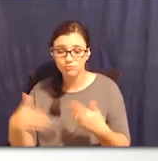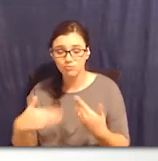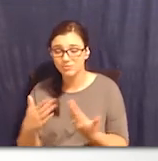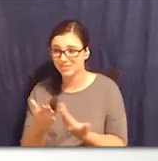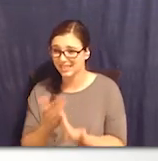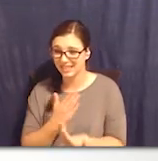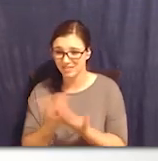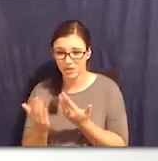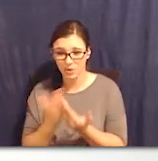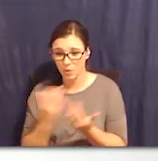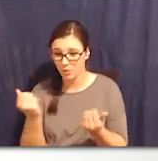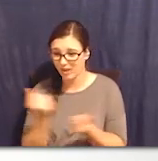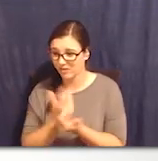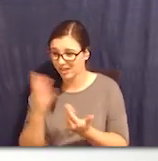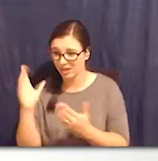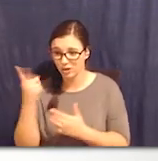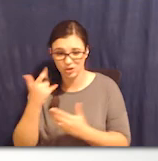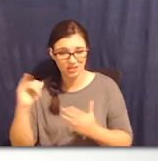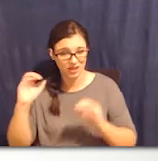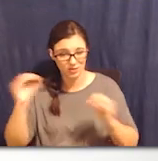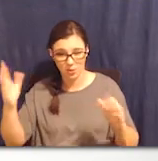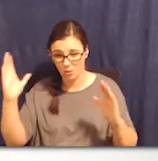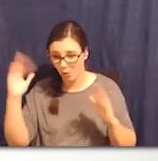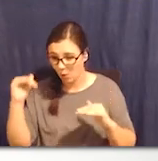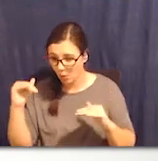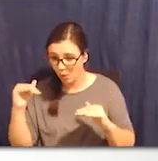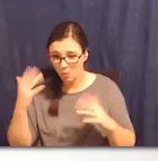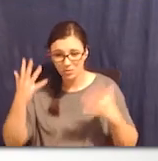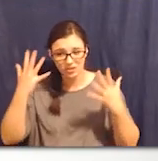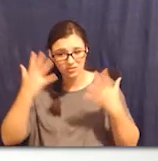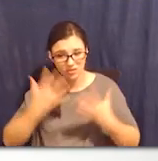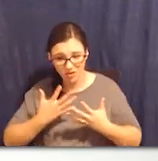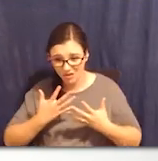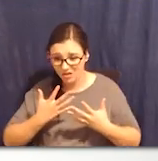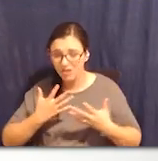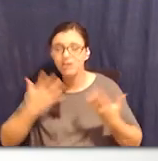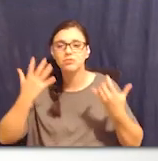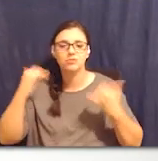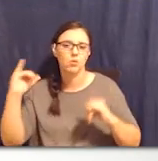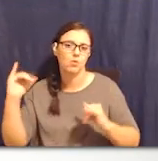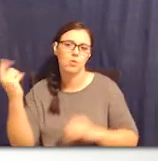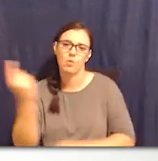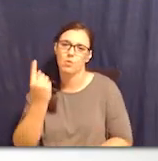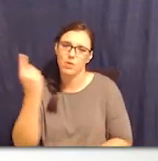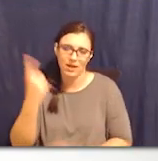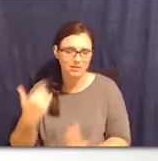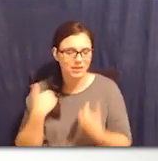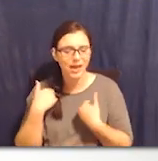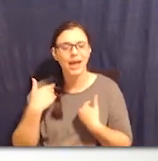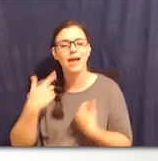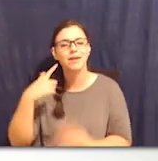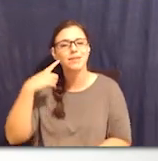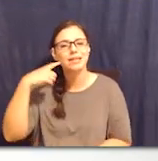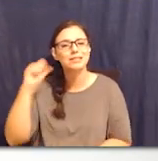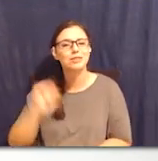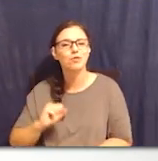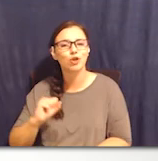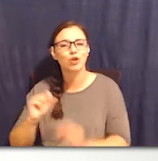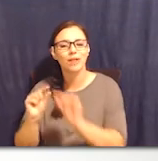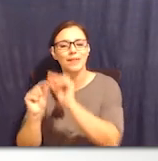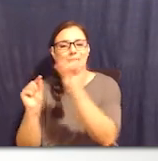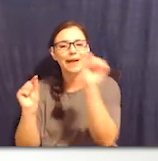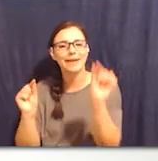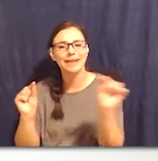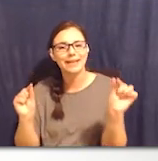your way, even though everything looks hopeless and dreary, there's